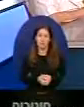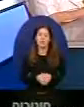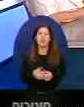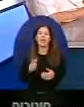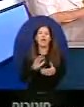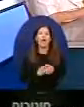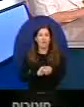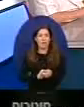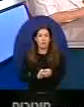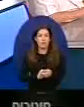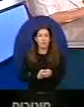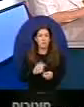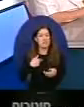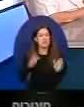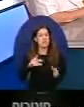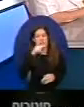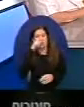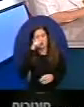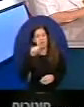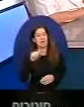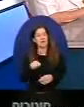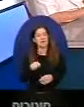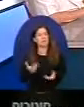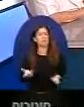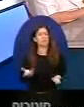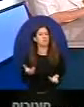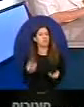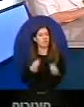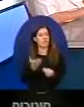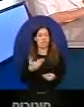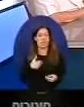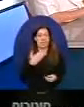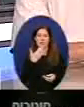כן. חברים, בכל אופן, אני מאוד גאה בעניין הזה כישראלי,